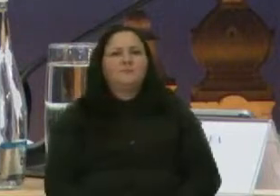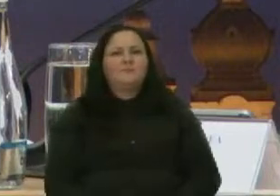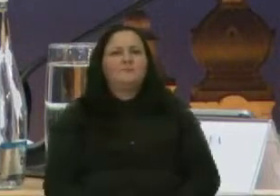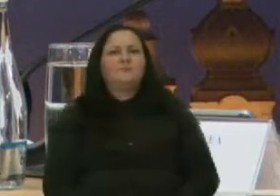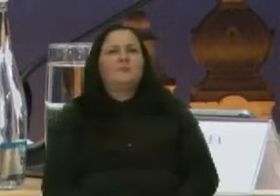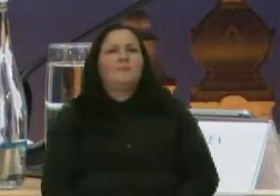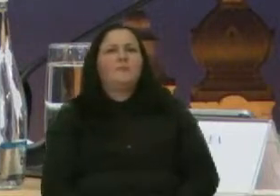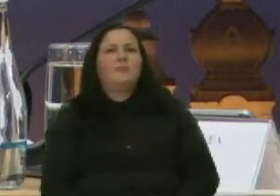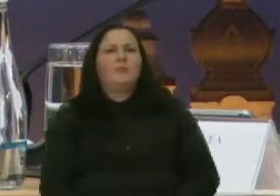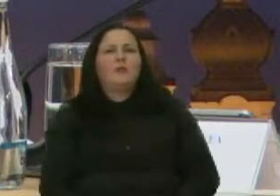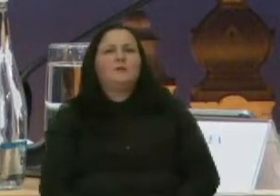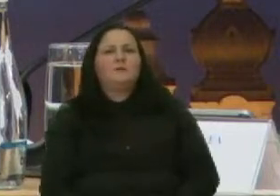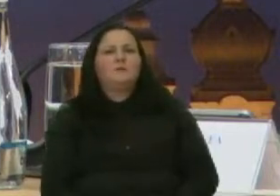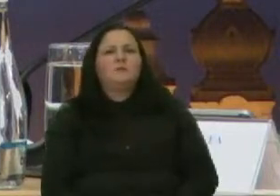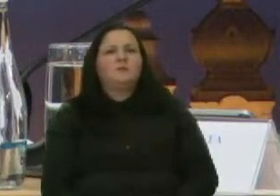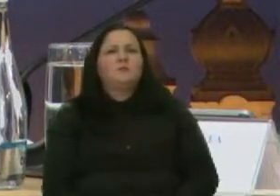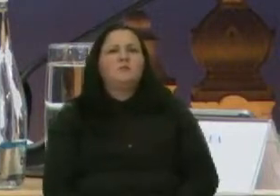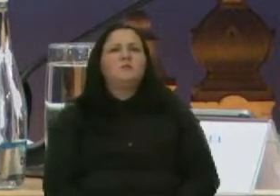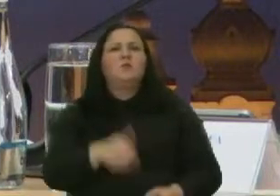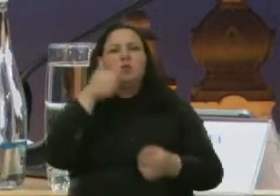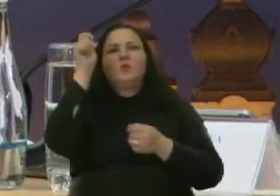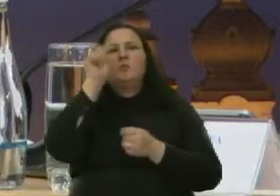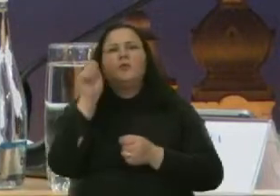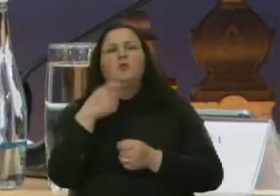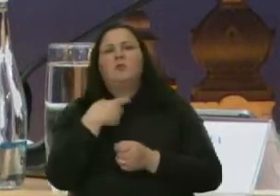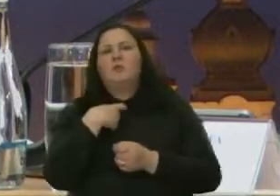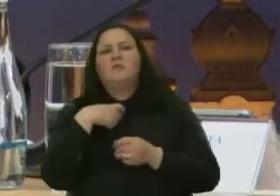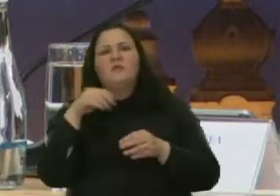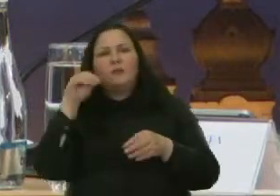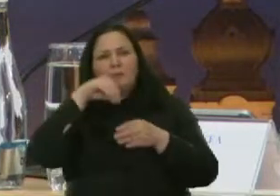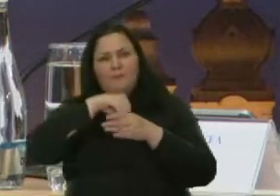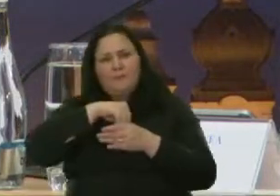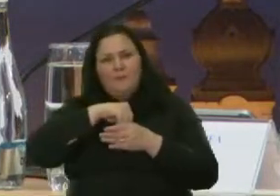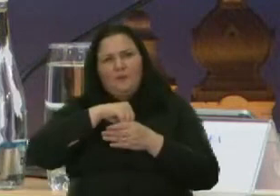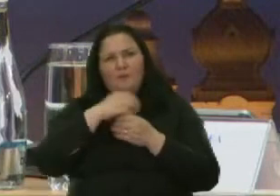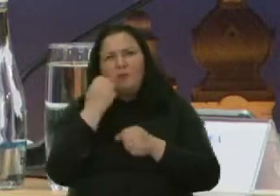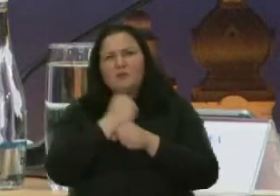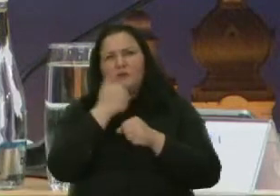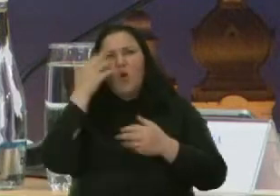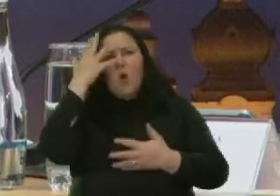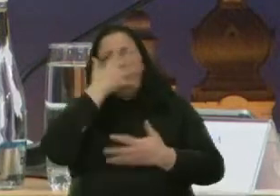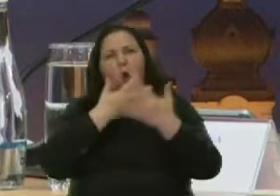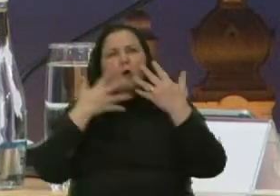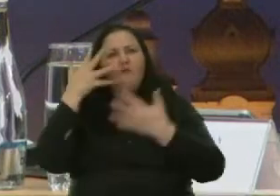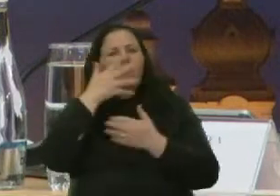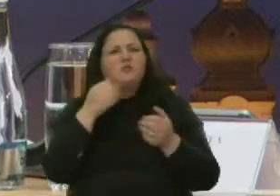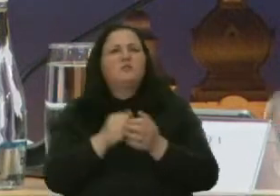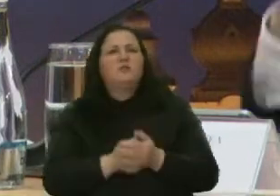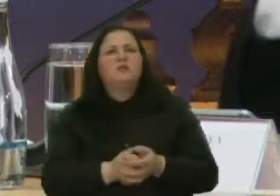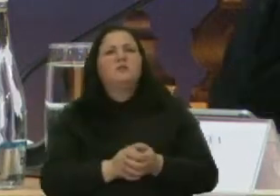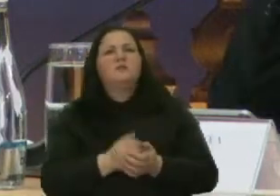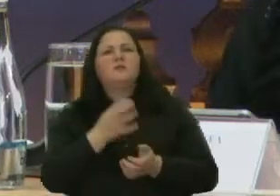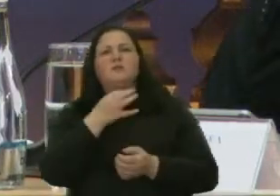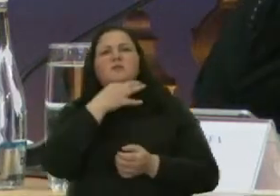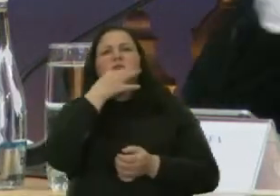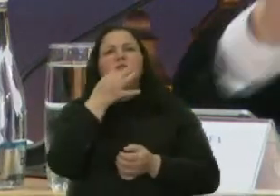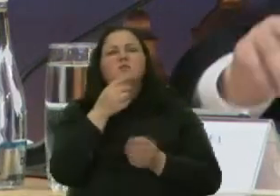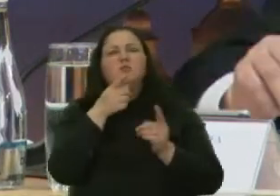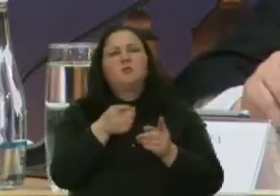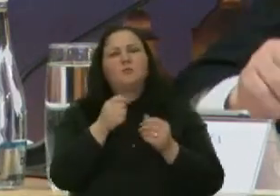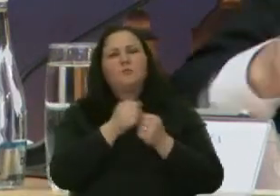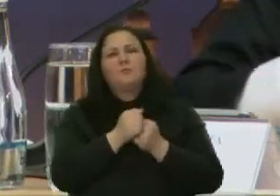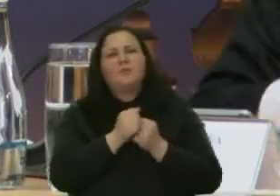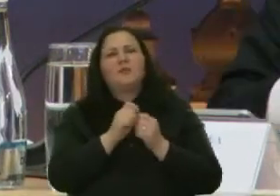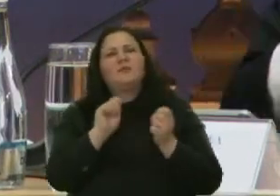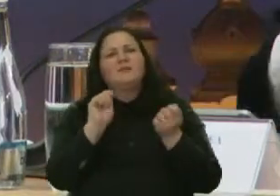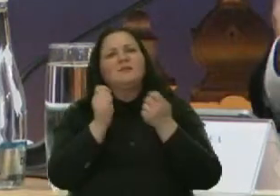lucru ă un proiect nu poate fi implementat pentru că s a făcut o confuzie se spune aice